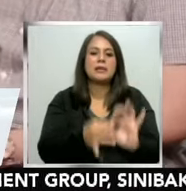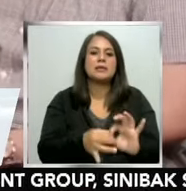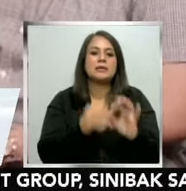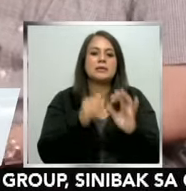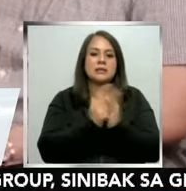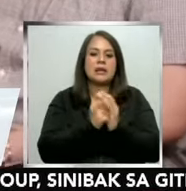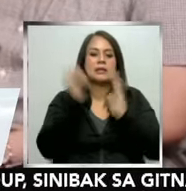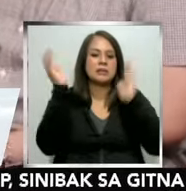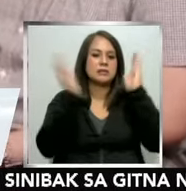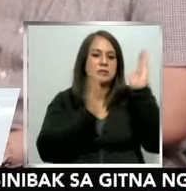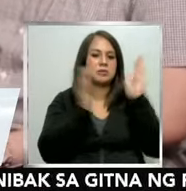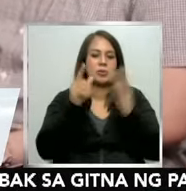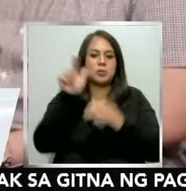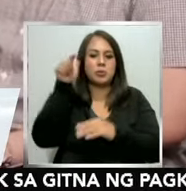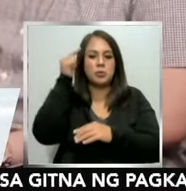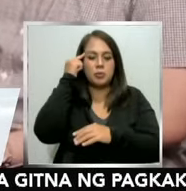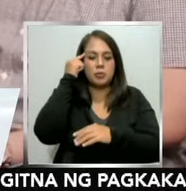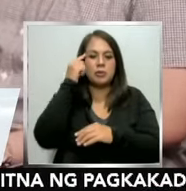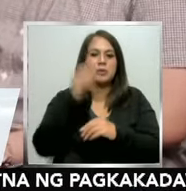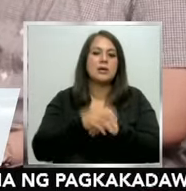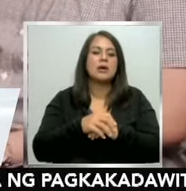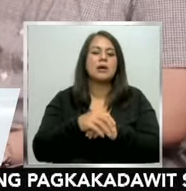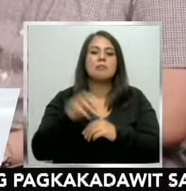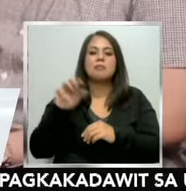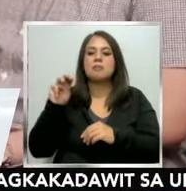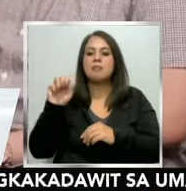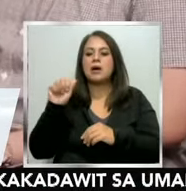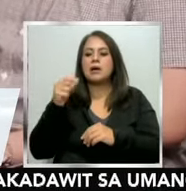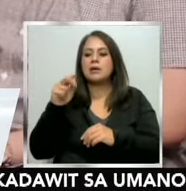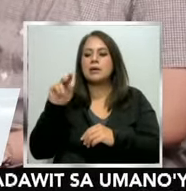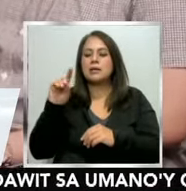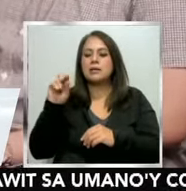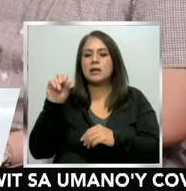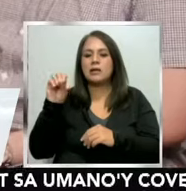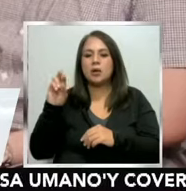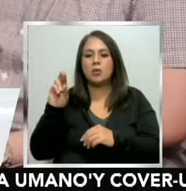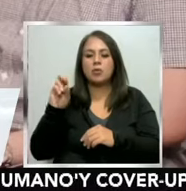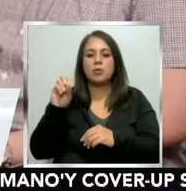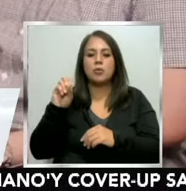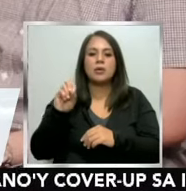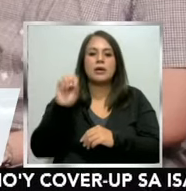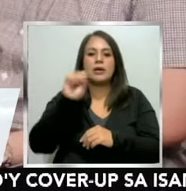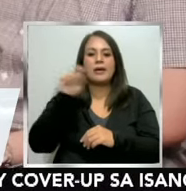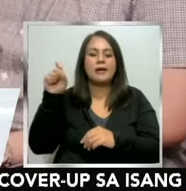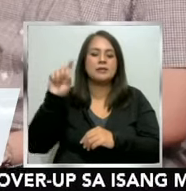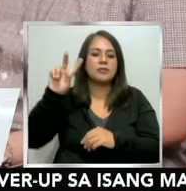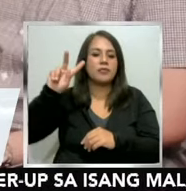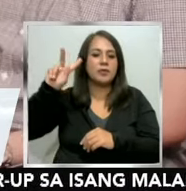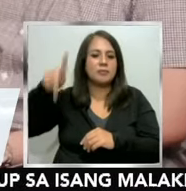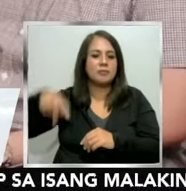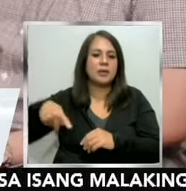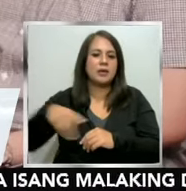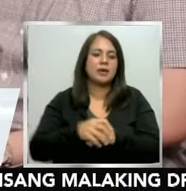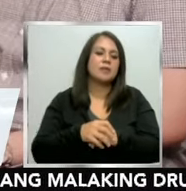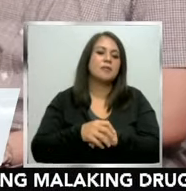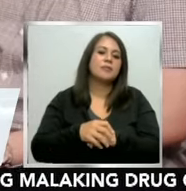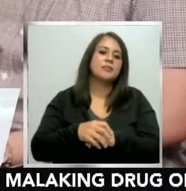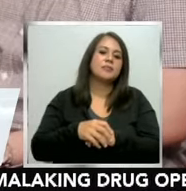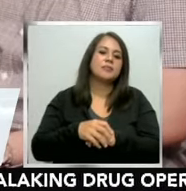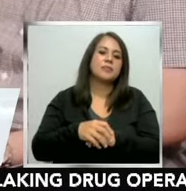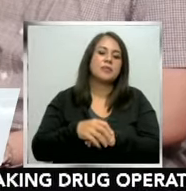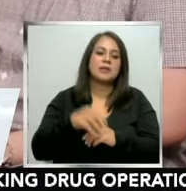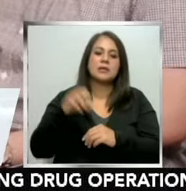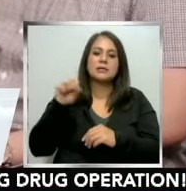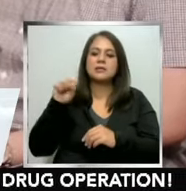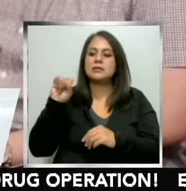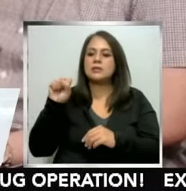bilang gobernador naman ng Maguindanao del Norte si dating Maguindanao Vice Governor by Fatima Aini Sinsuat. Kaya